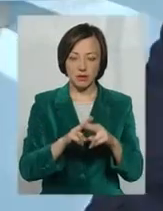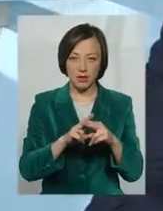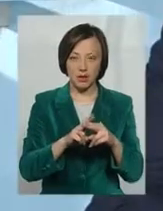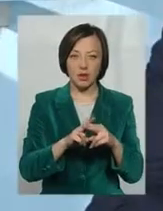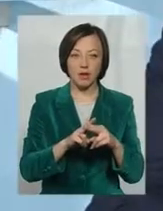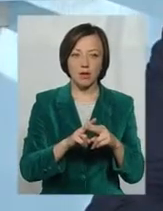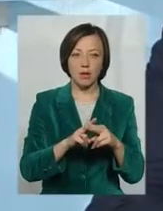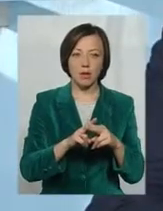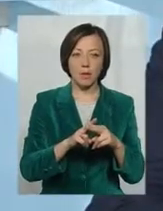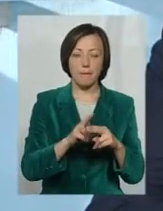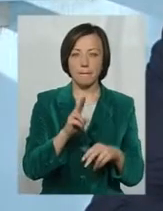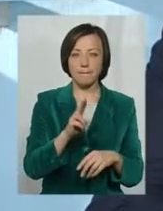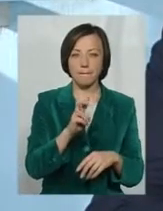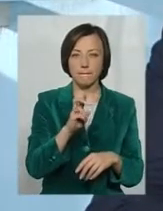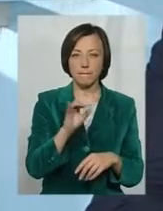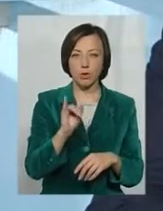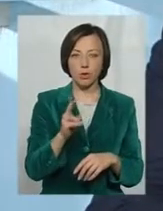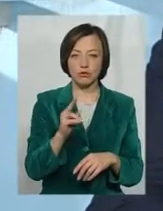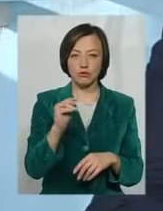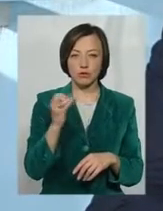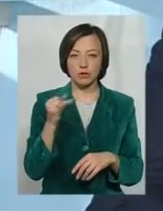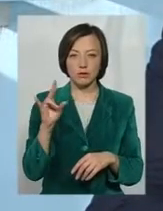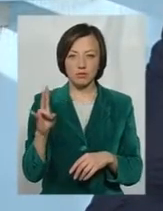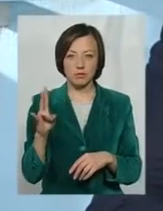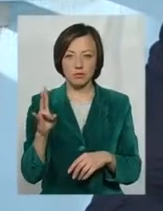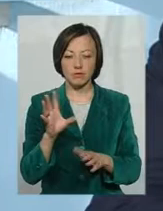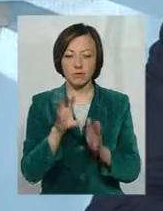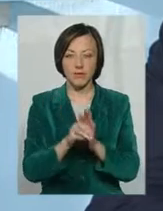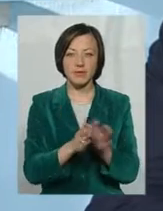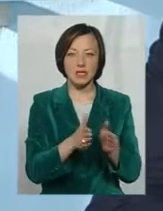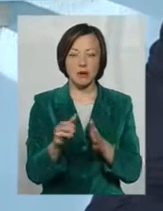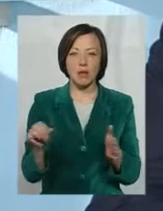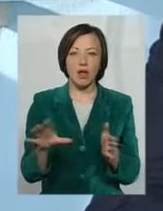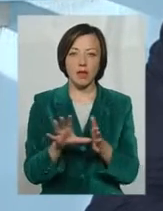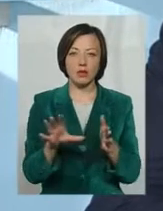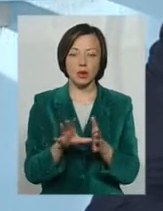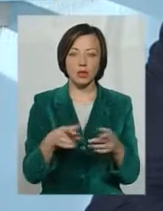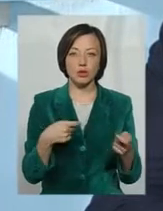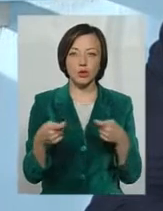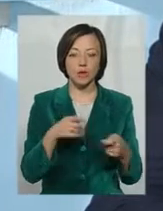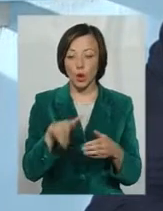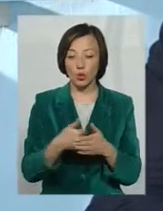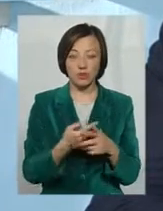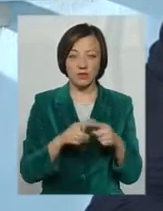торгів. До цього ніхто в світі цього не робив. Що це означає?